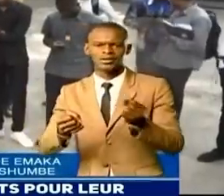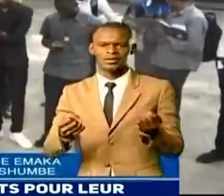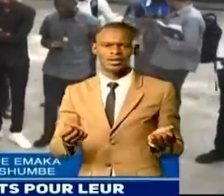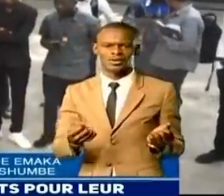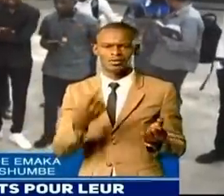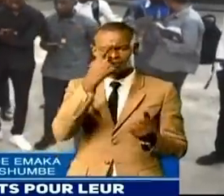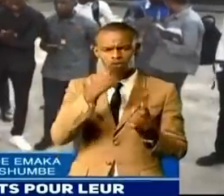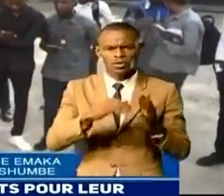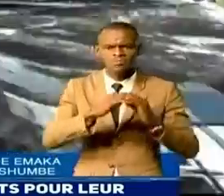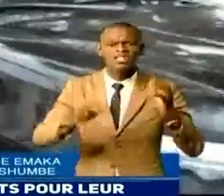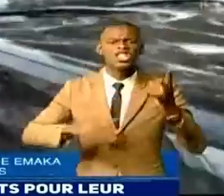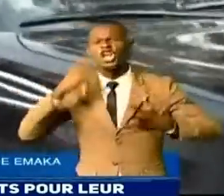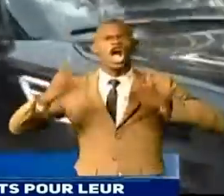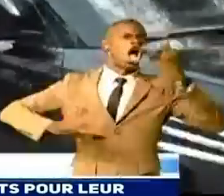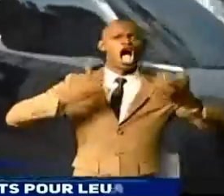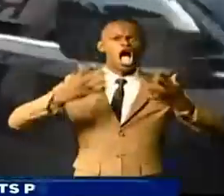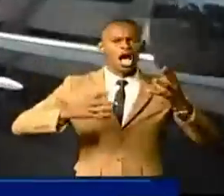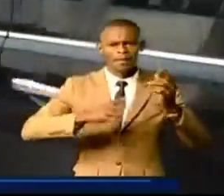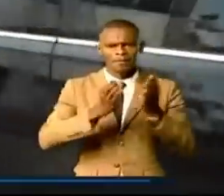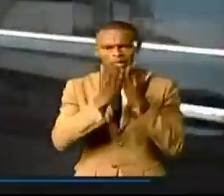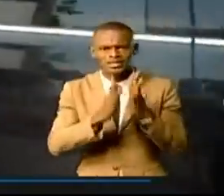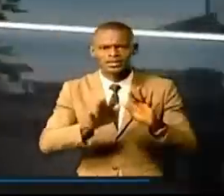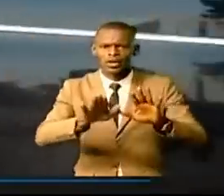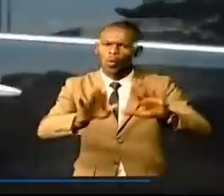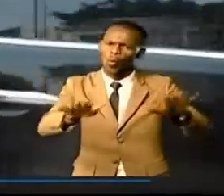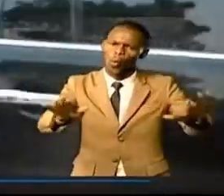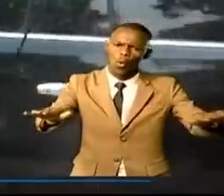des étudiants qui étaient présents sur place.